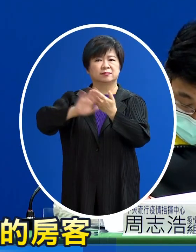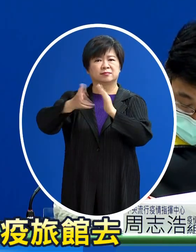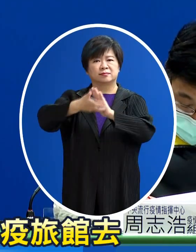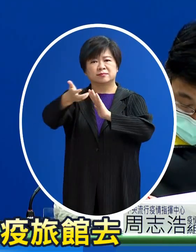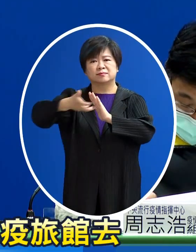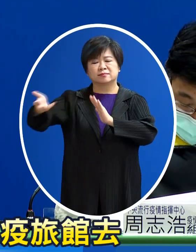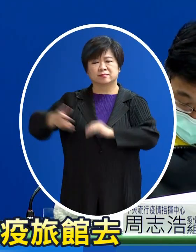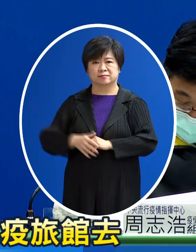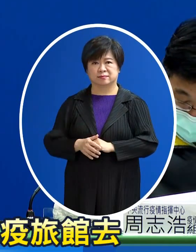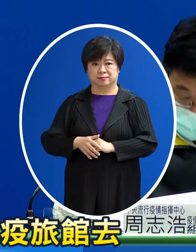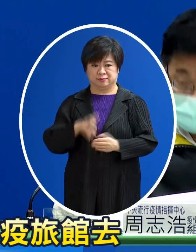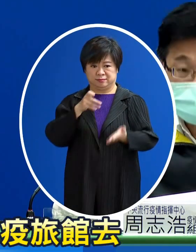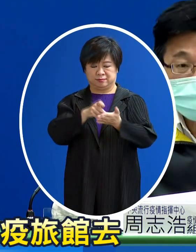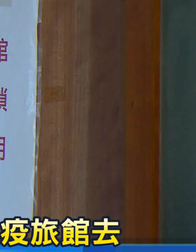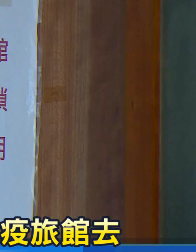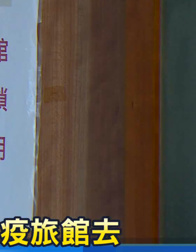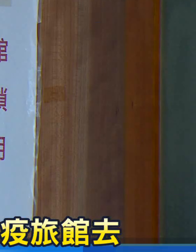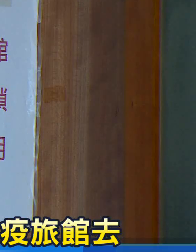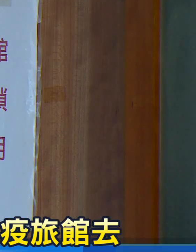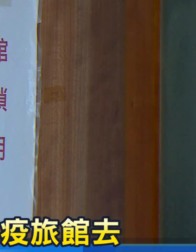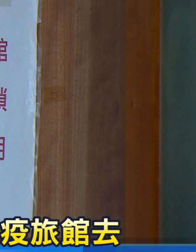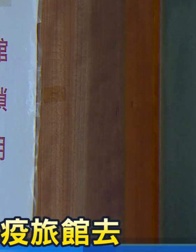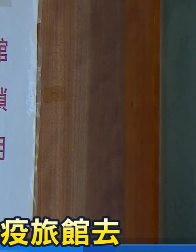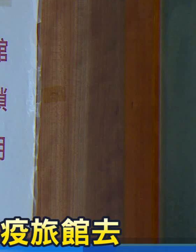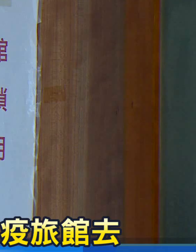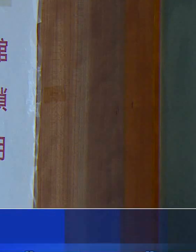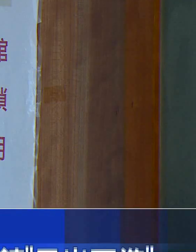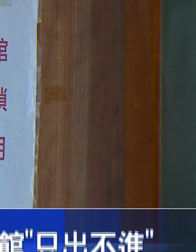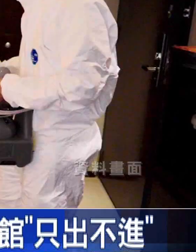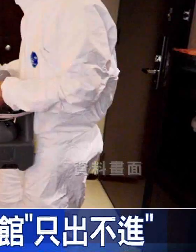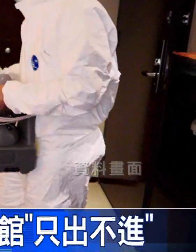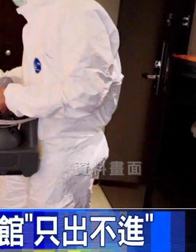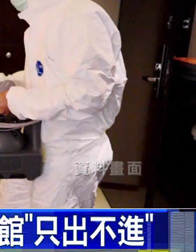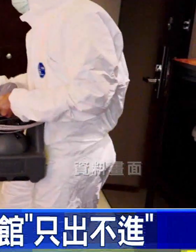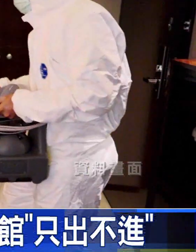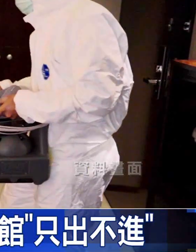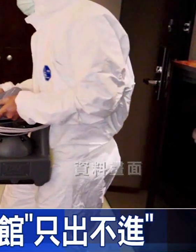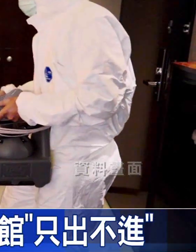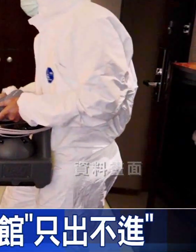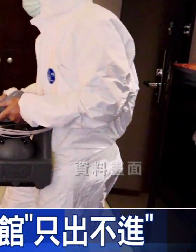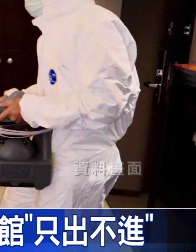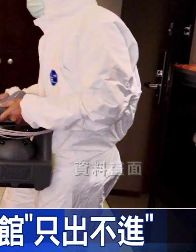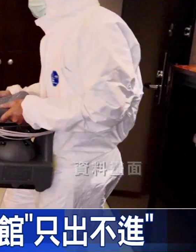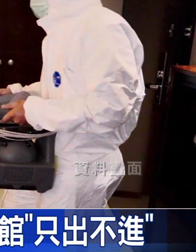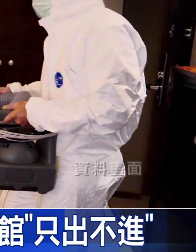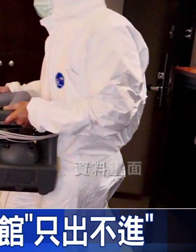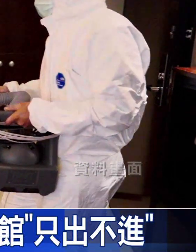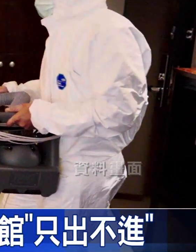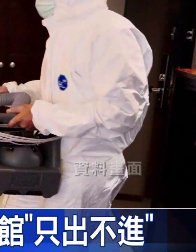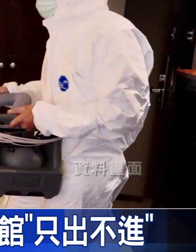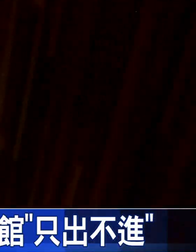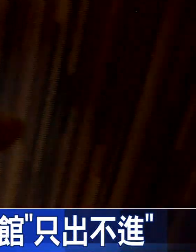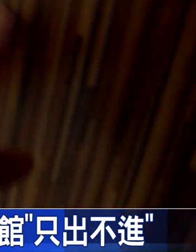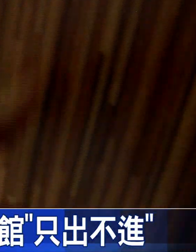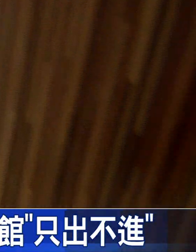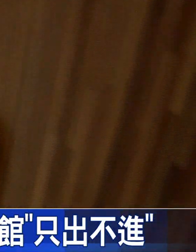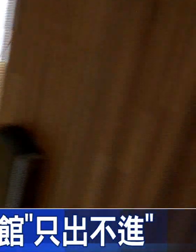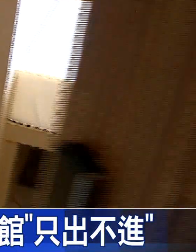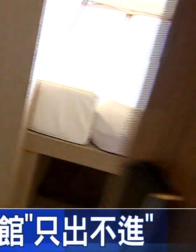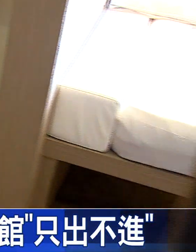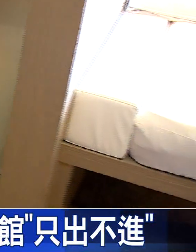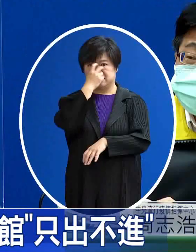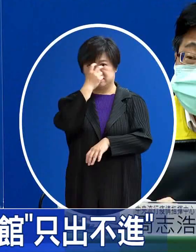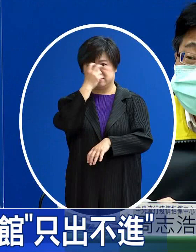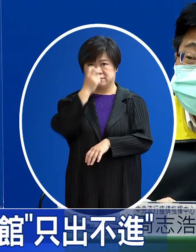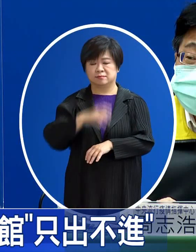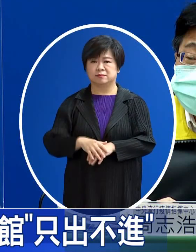会安排到其他的防疫旅馆去。 防疫作为再升级，但外界也好奇，同事隔离中的房客没有直接接触，怎么会